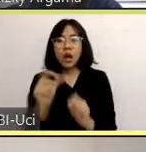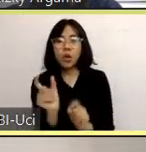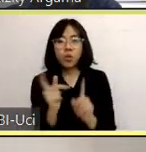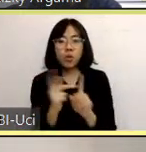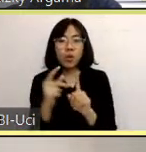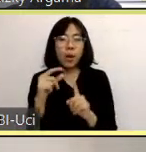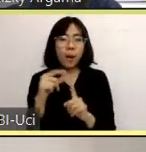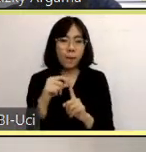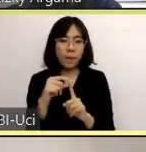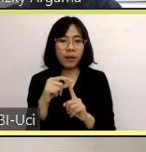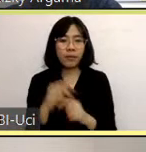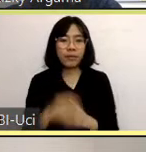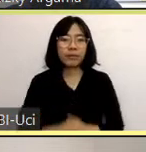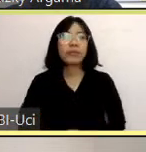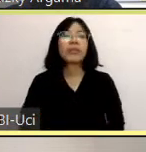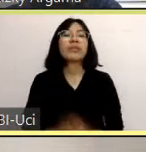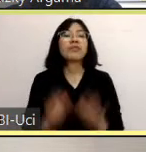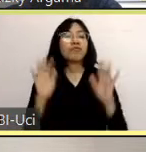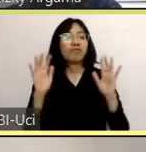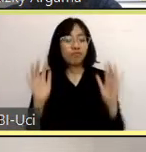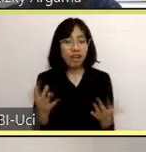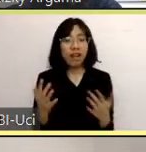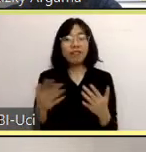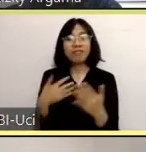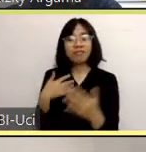ya, nah terus abis itu